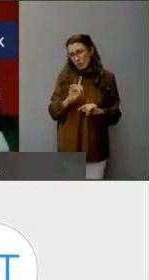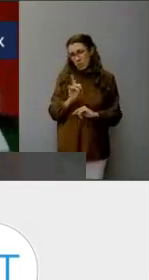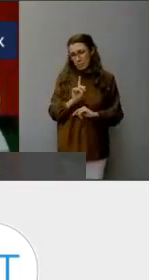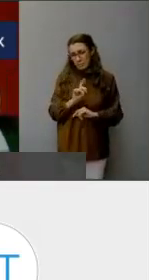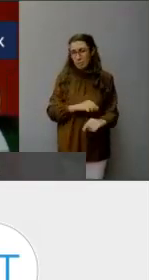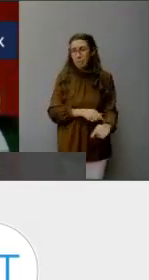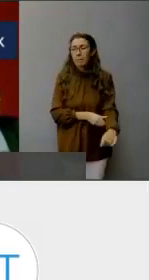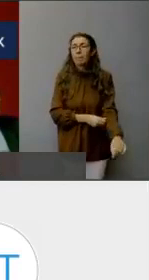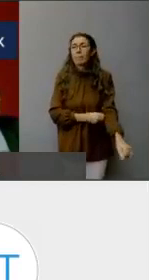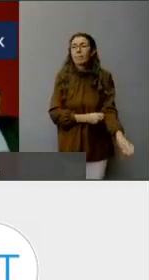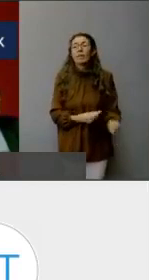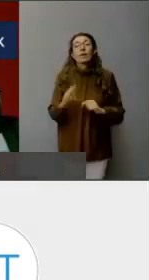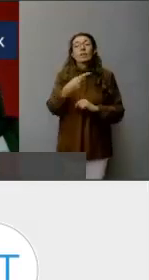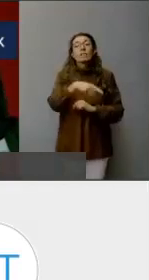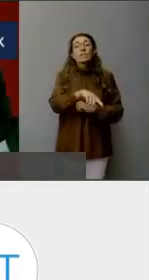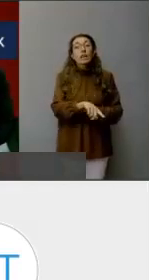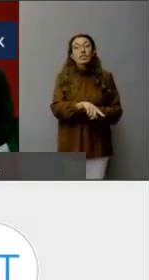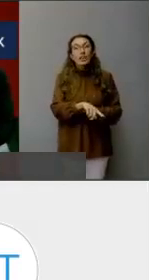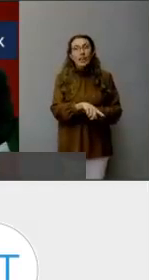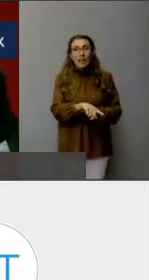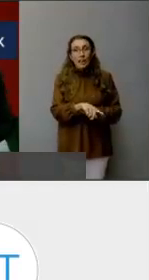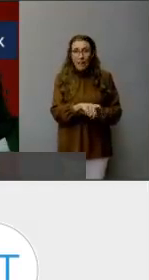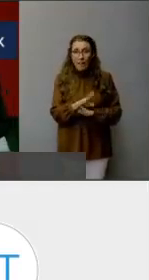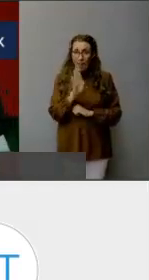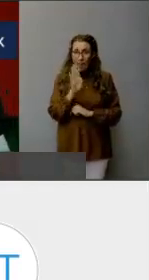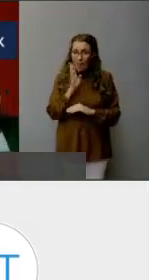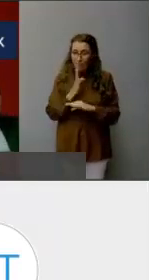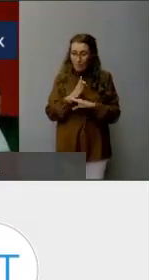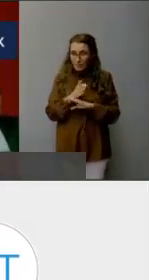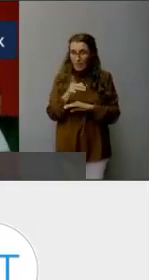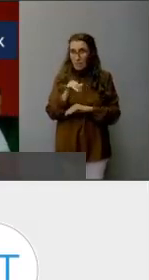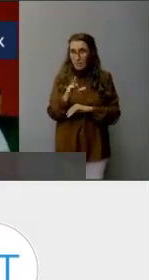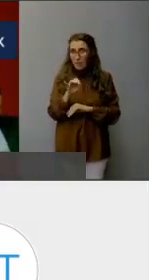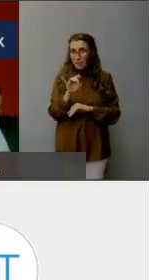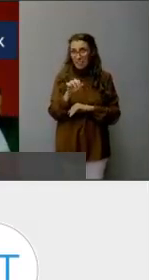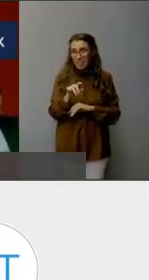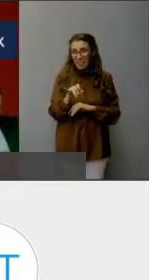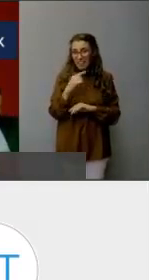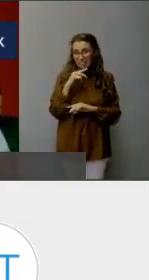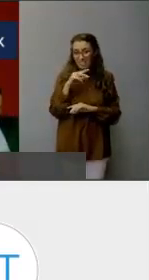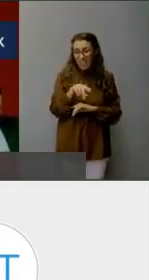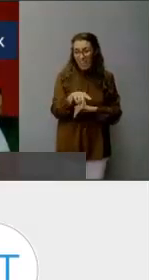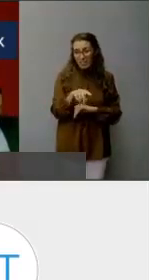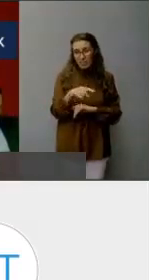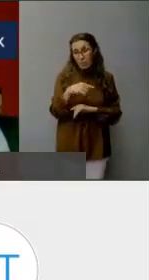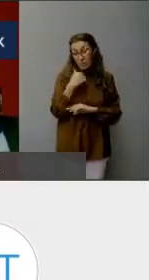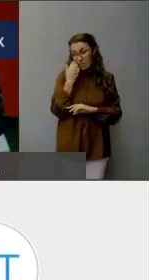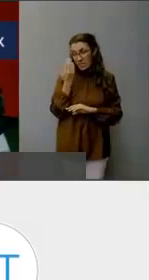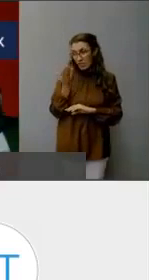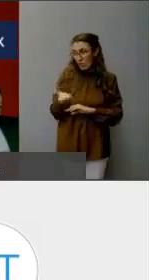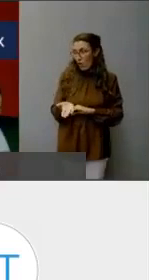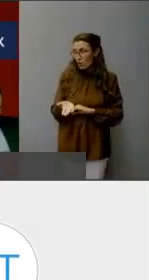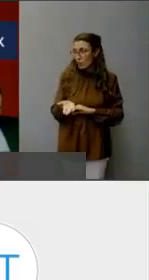consigliere piran pieni di cui mi vergogno un po di quello che ha detto come genovese risponde in questo modo